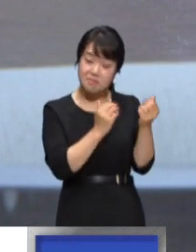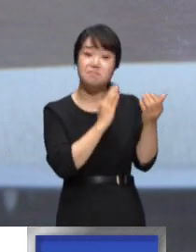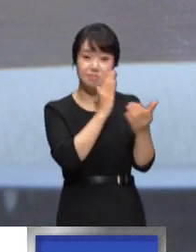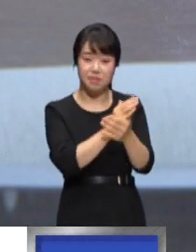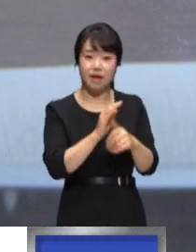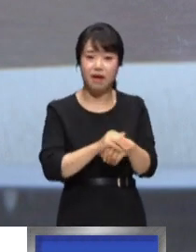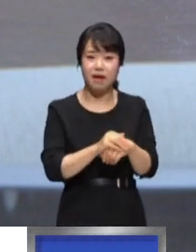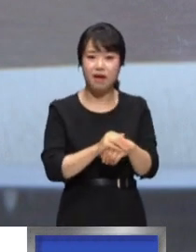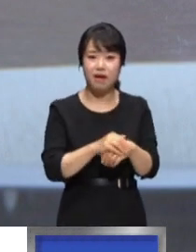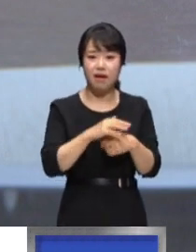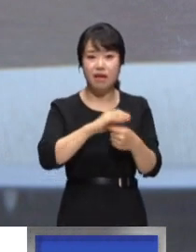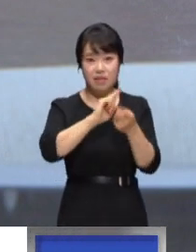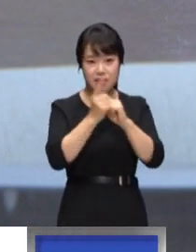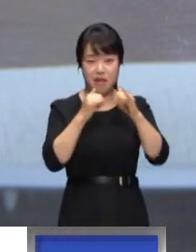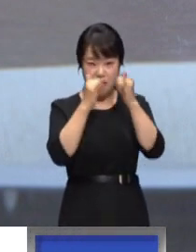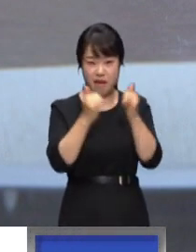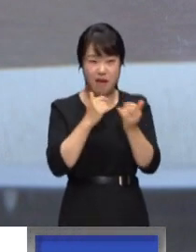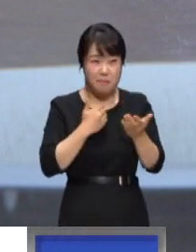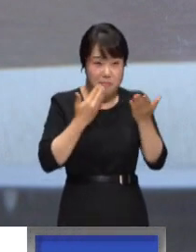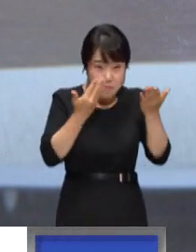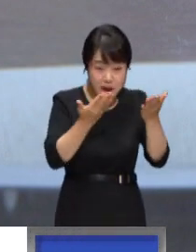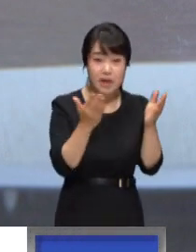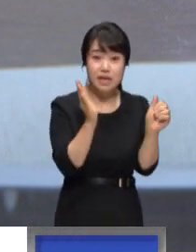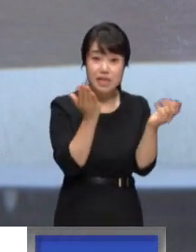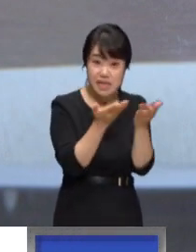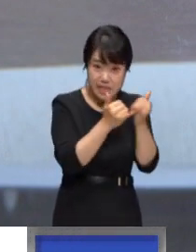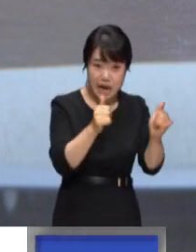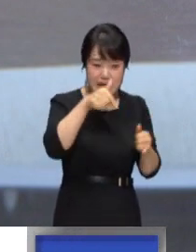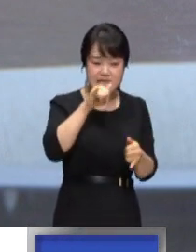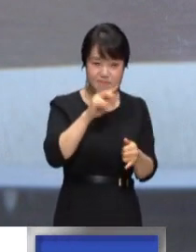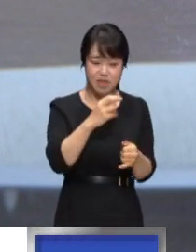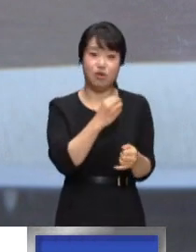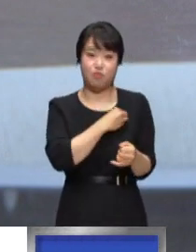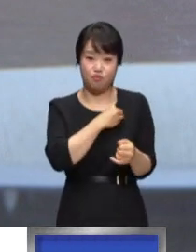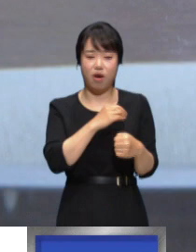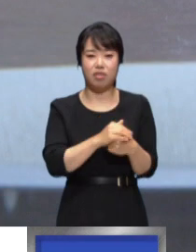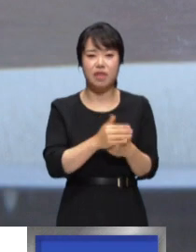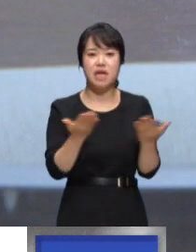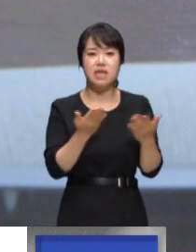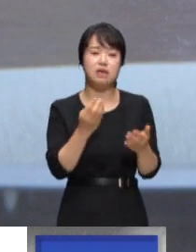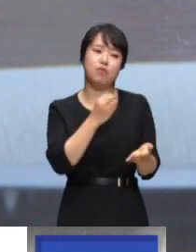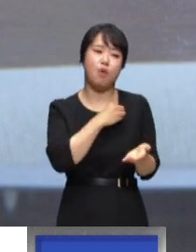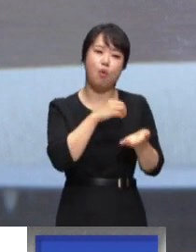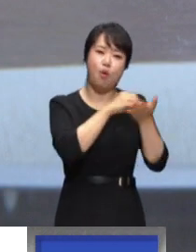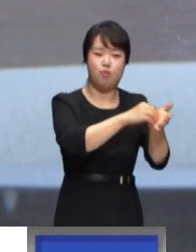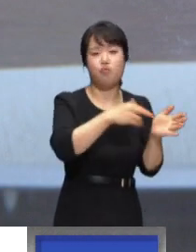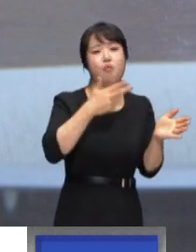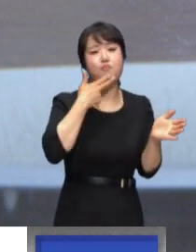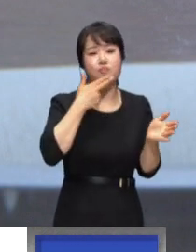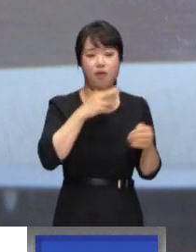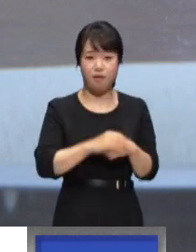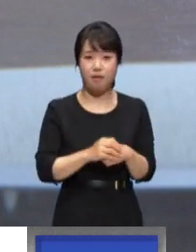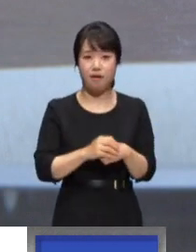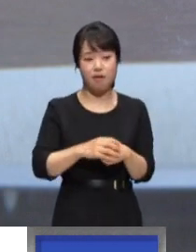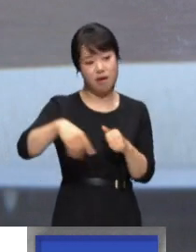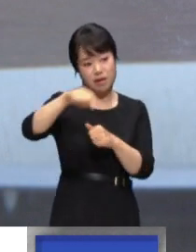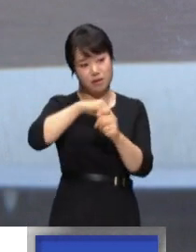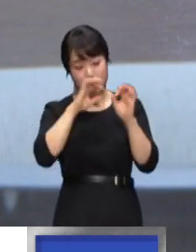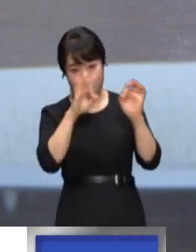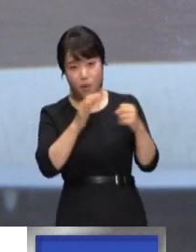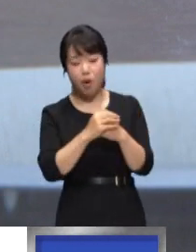이 대체복무 논란의 당사자인 김민석 서울 강서구의원 여전히 의회에 나오지 않고 있습니다. 네, 의회